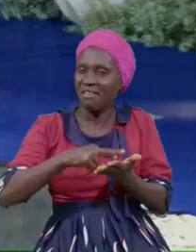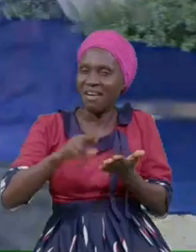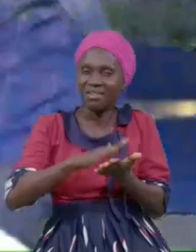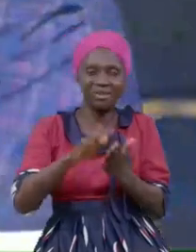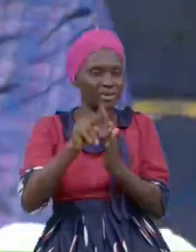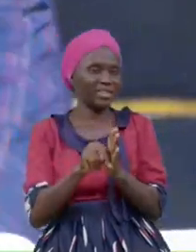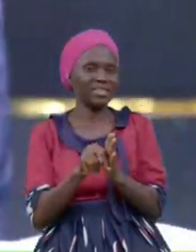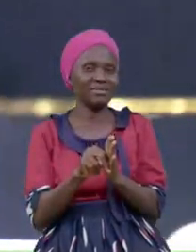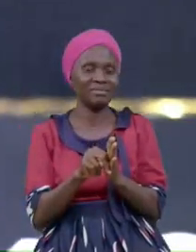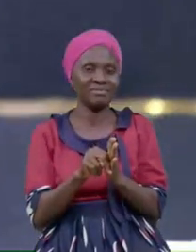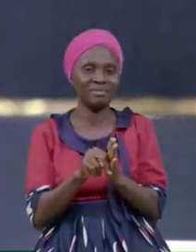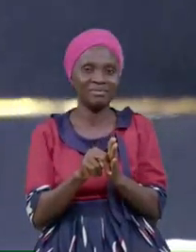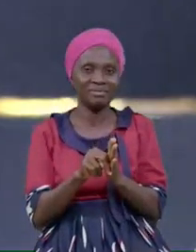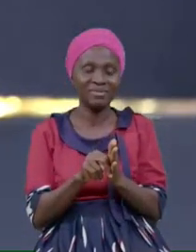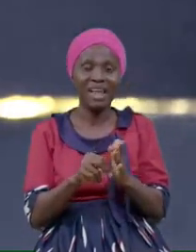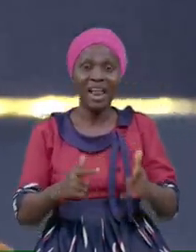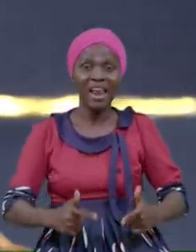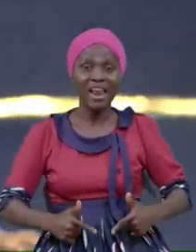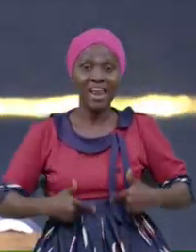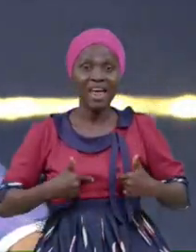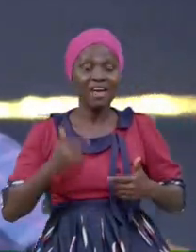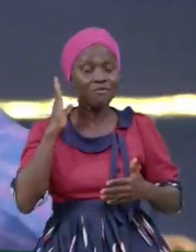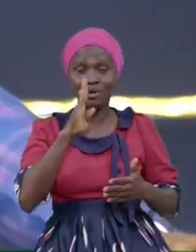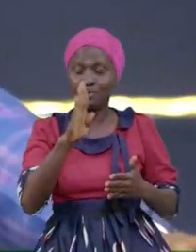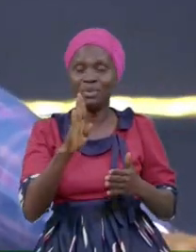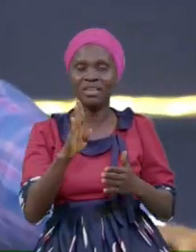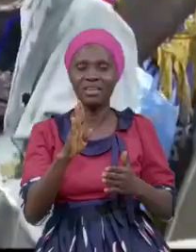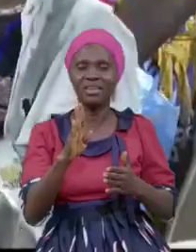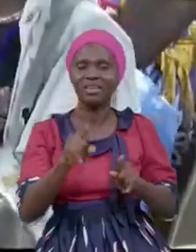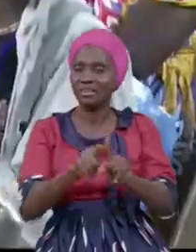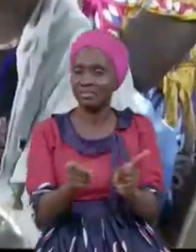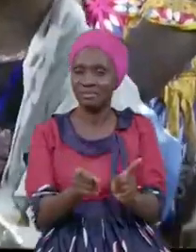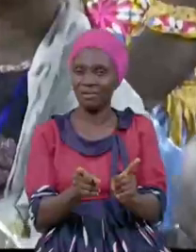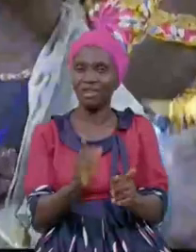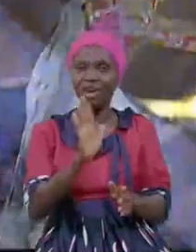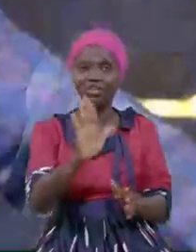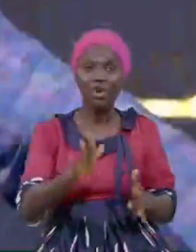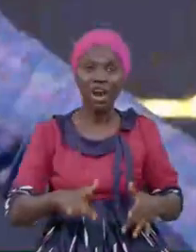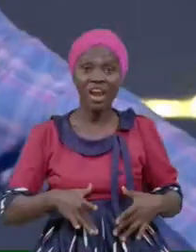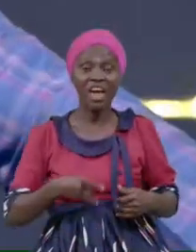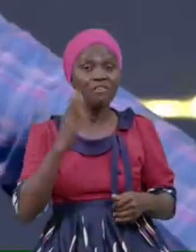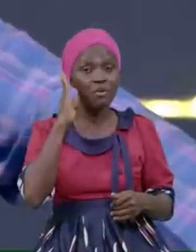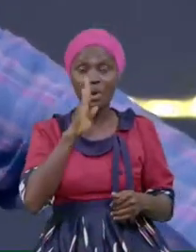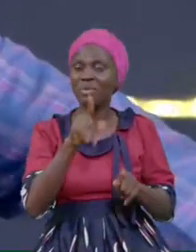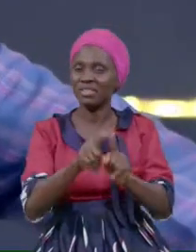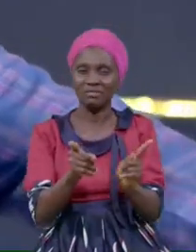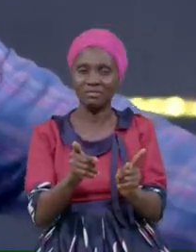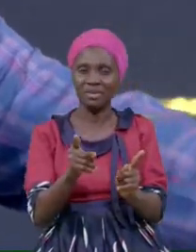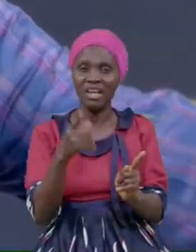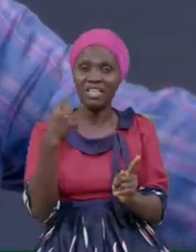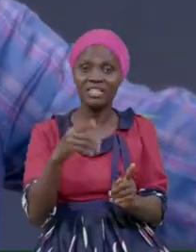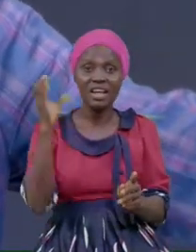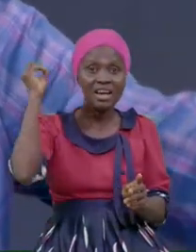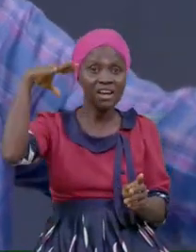la vie sera différente. Ta vie sera différente. La grâce de Dieu te